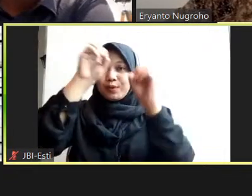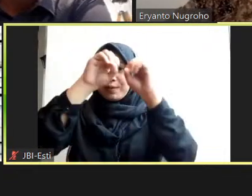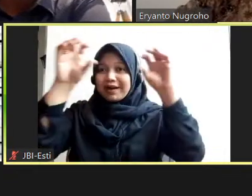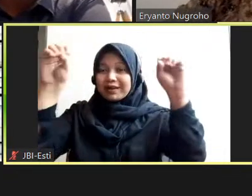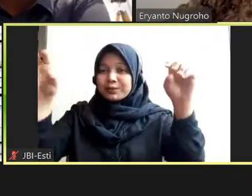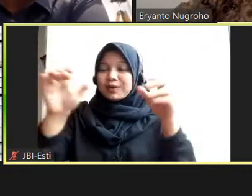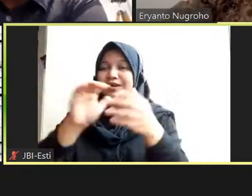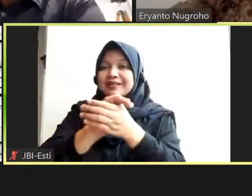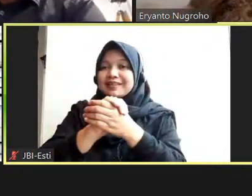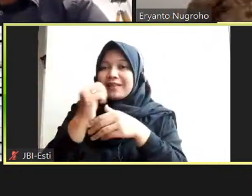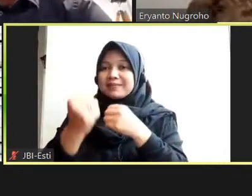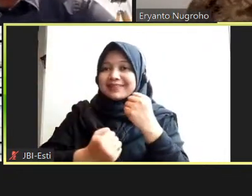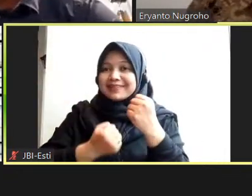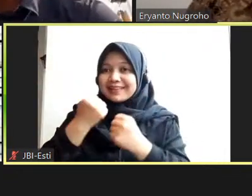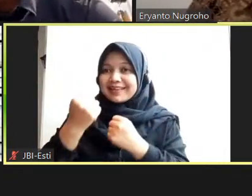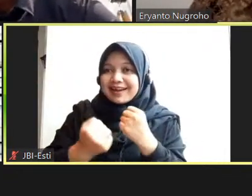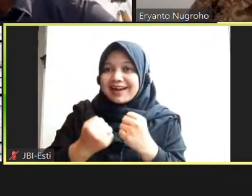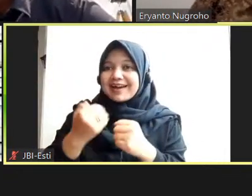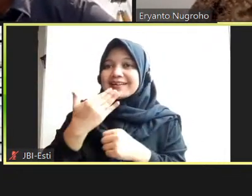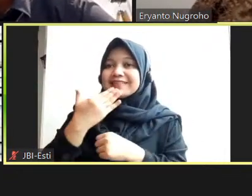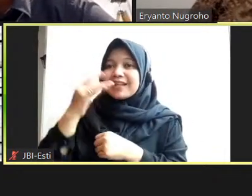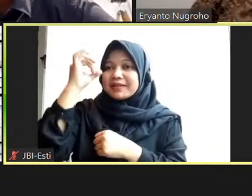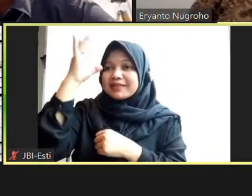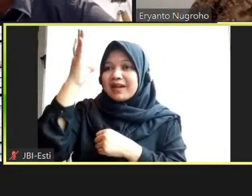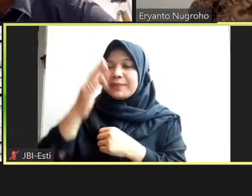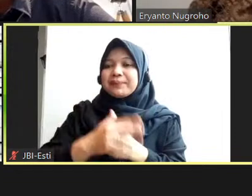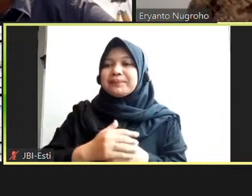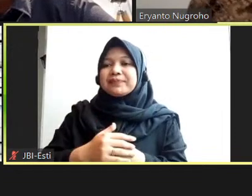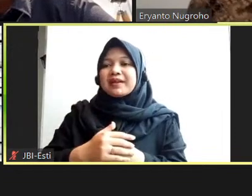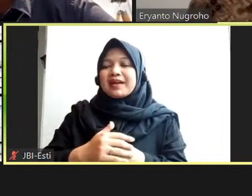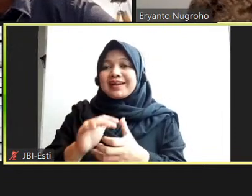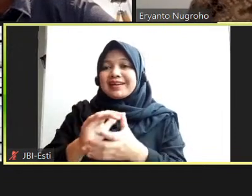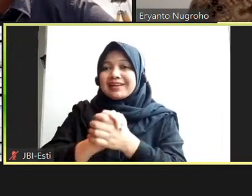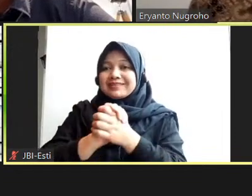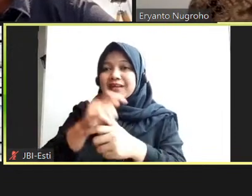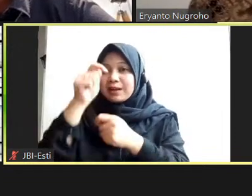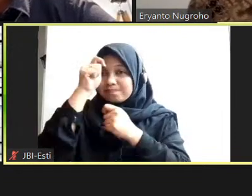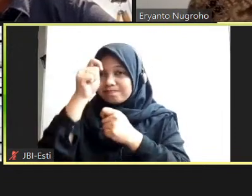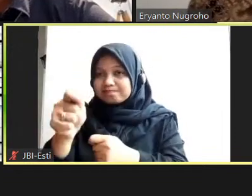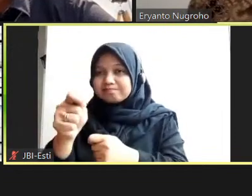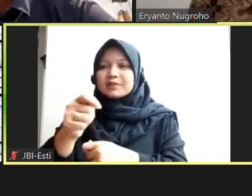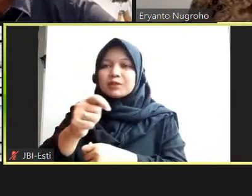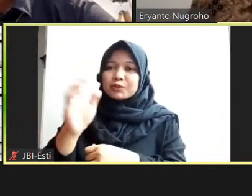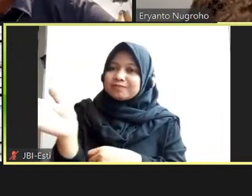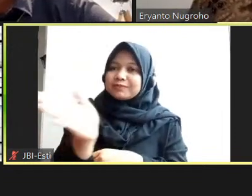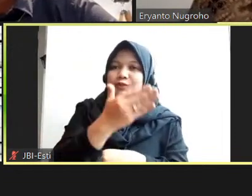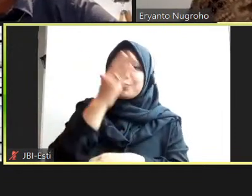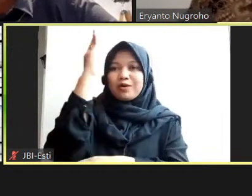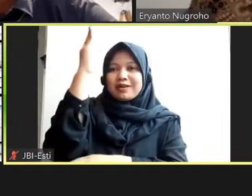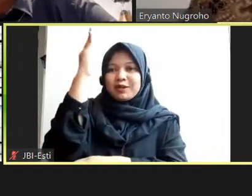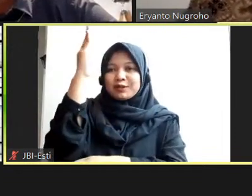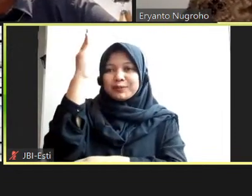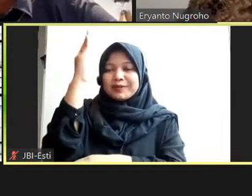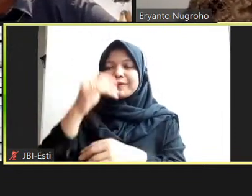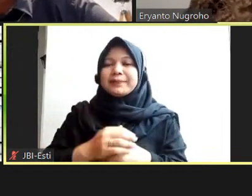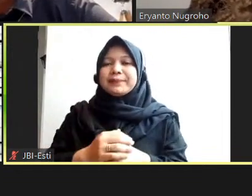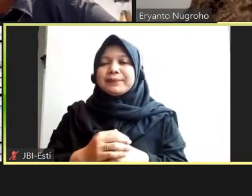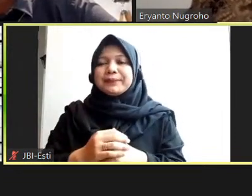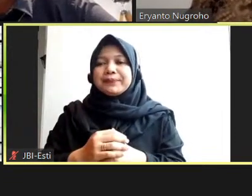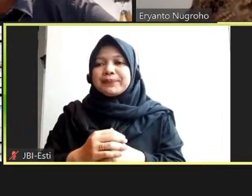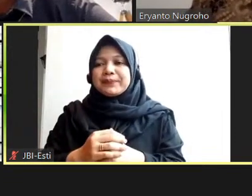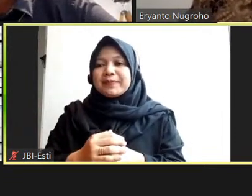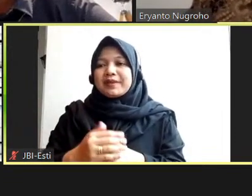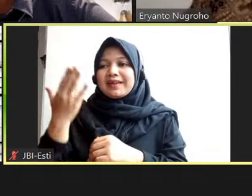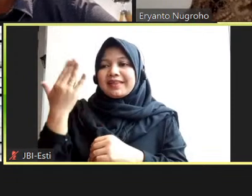siang. Salam hormat buat semua narasumber sebelumnya. Tadi pengantar